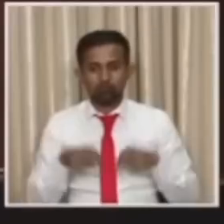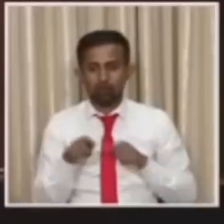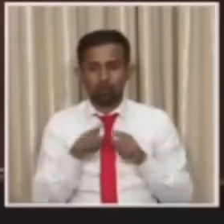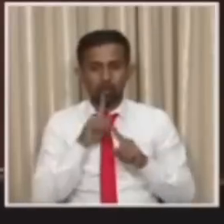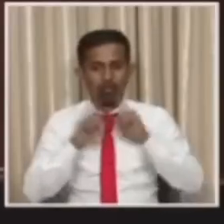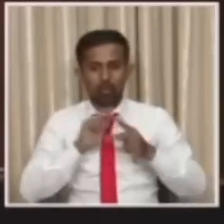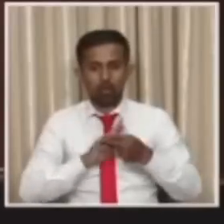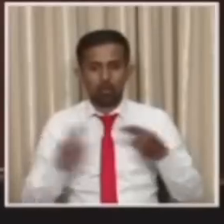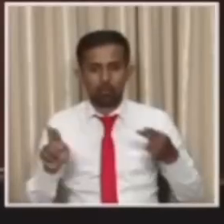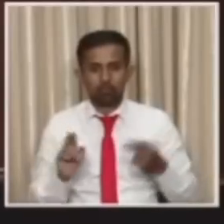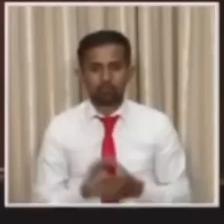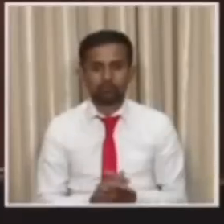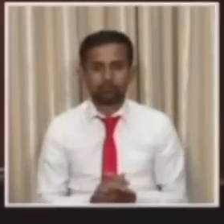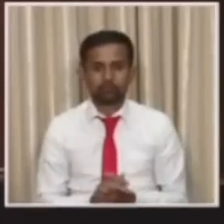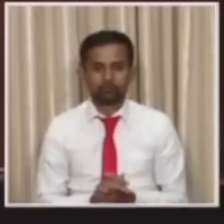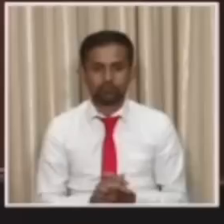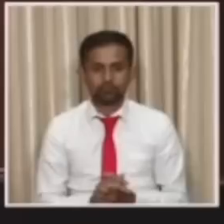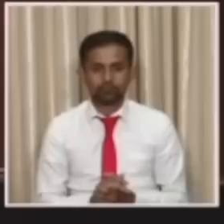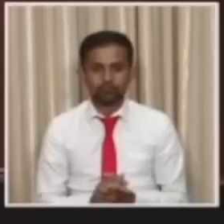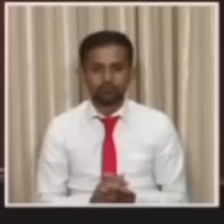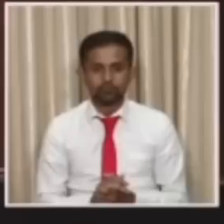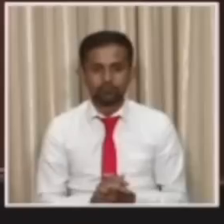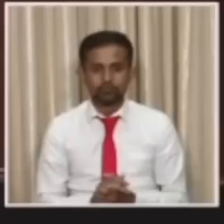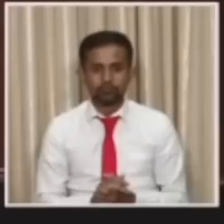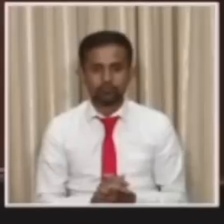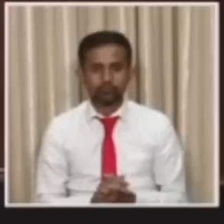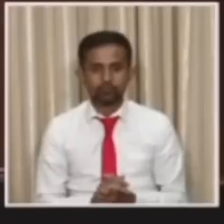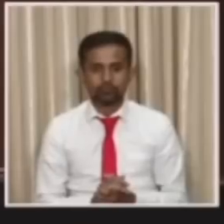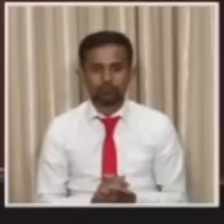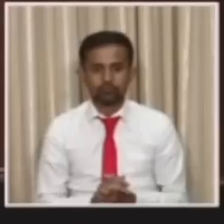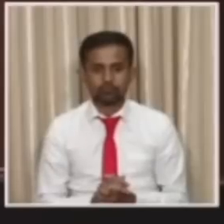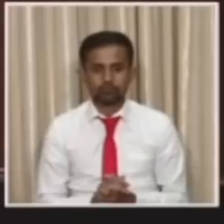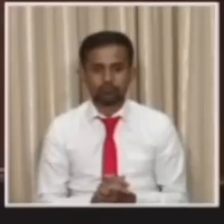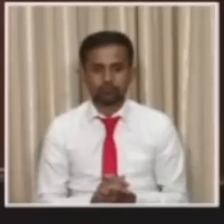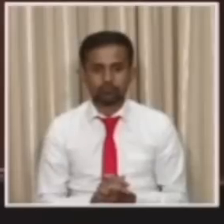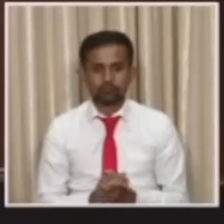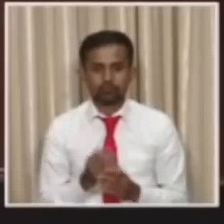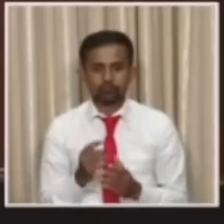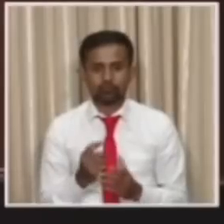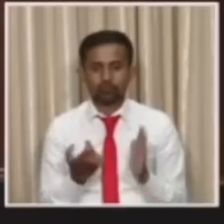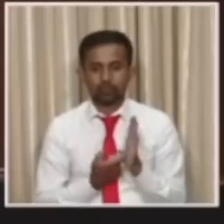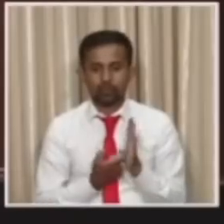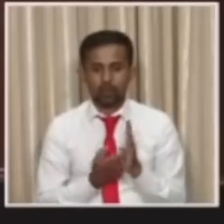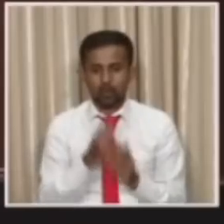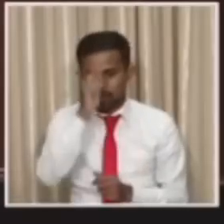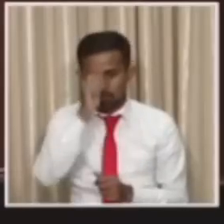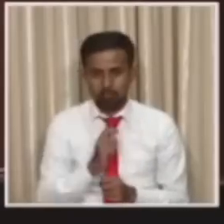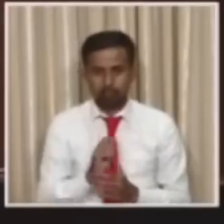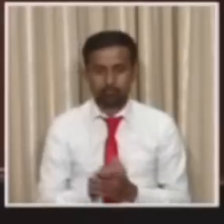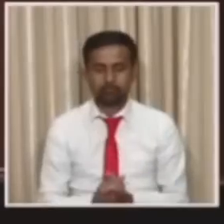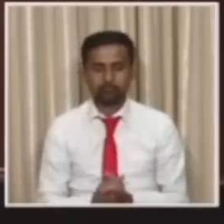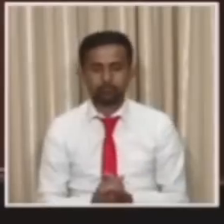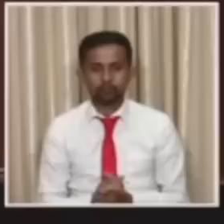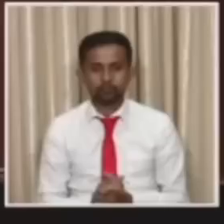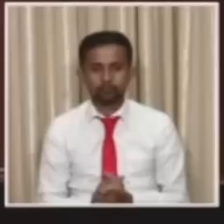අපි කතානායකතුමාට කරනවා. ඔව් අපේ රංජිත් සියම්ලා පිටිය ඇමතුමා ඔබතුමා පට.